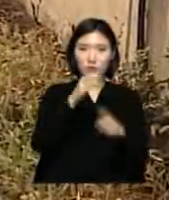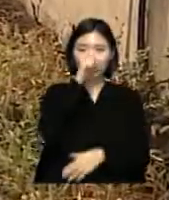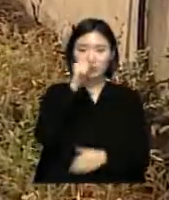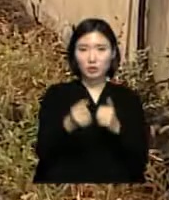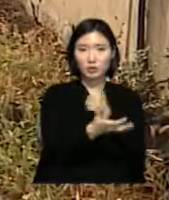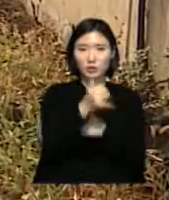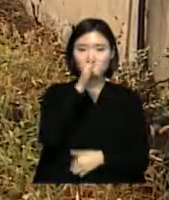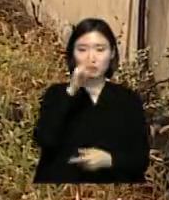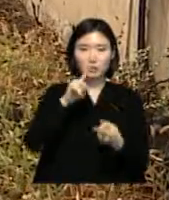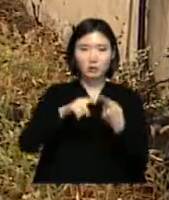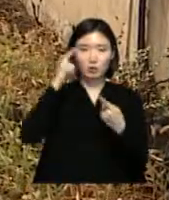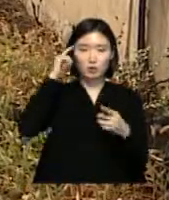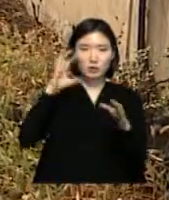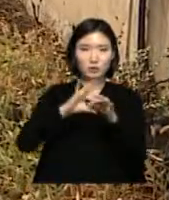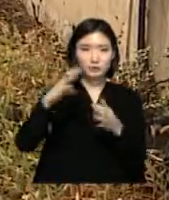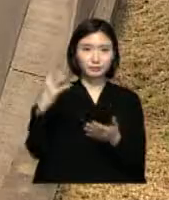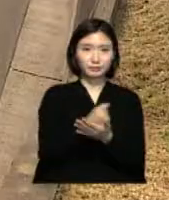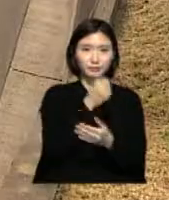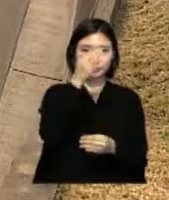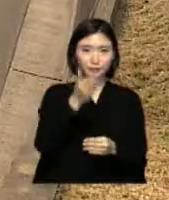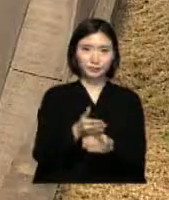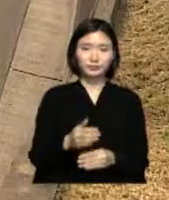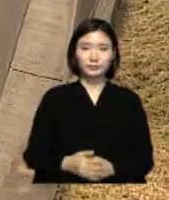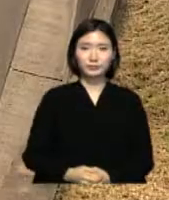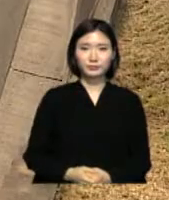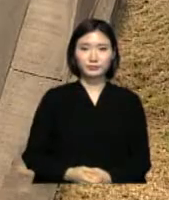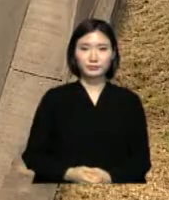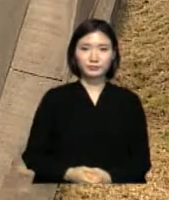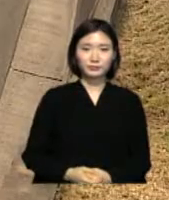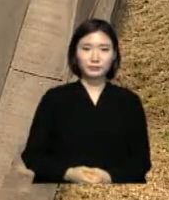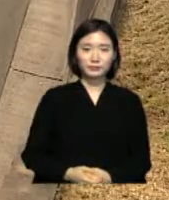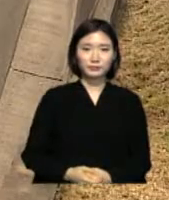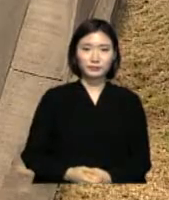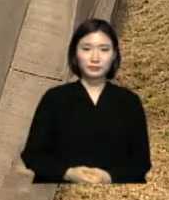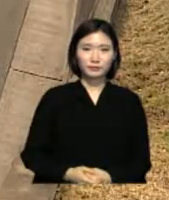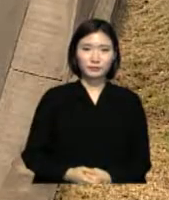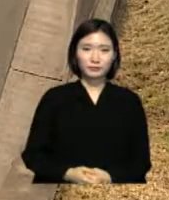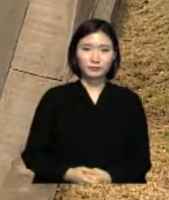미칠지 관심이 모아지고 있습니다. 딜라이브 서울경기케이블TV 엄종규입니다.